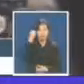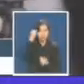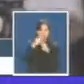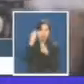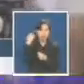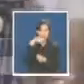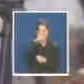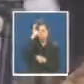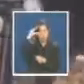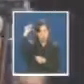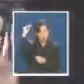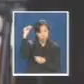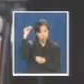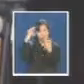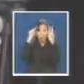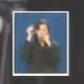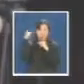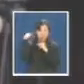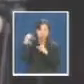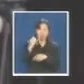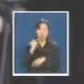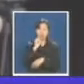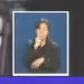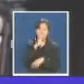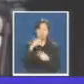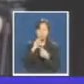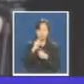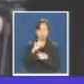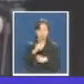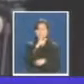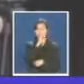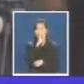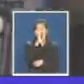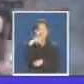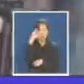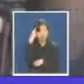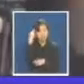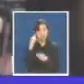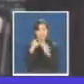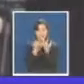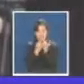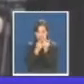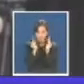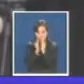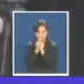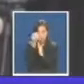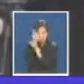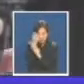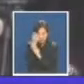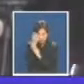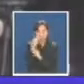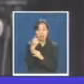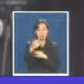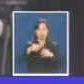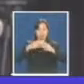ษนักการเมืองเอาไว้เมื่อประมาณเกือบๆ10ปีที่แล้วเนี่ยนะฮะโดยการประกาศว่าใครได้คะแนนเสียงอันดับ1จัดตั้งรัฐบาลและท่านก็ทำจริงท่านจั